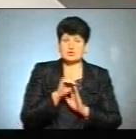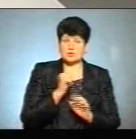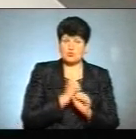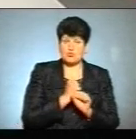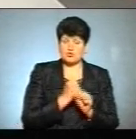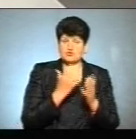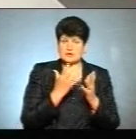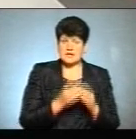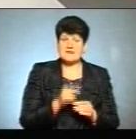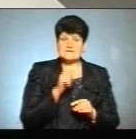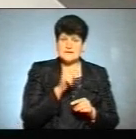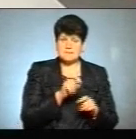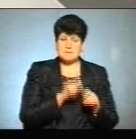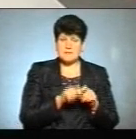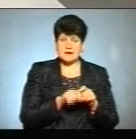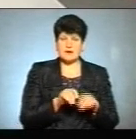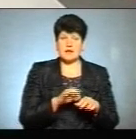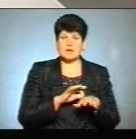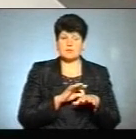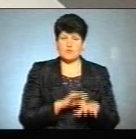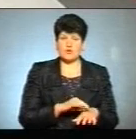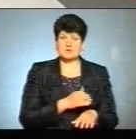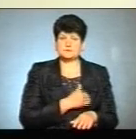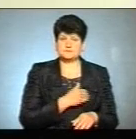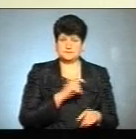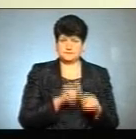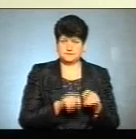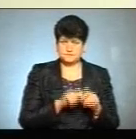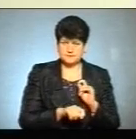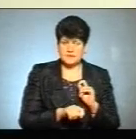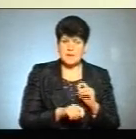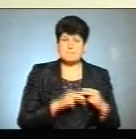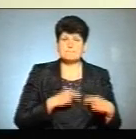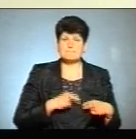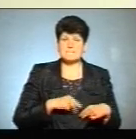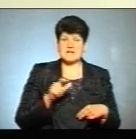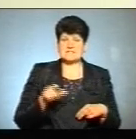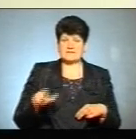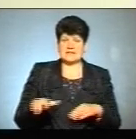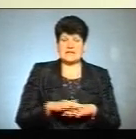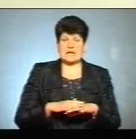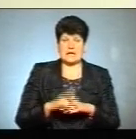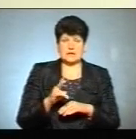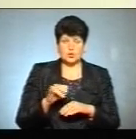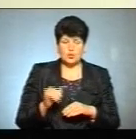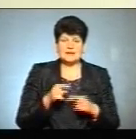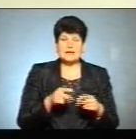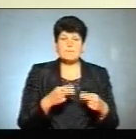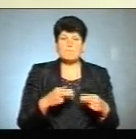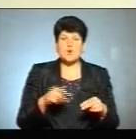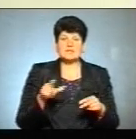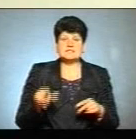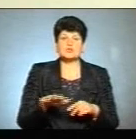дня він контролює і проводить температурний скринінг працівників ринку і тих продавців, які на